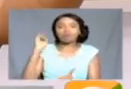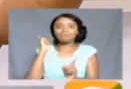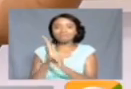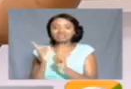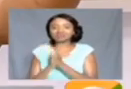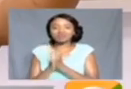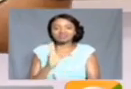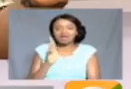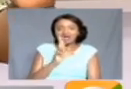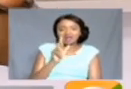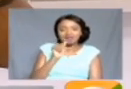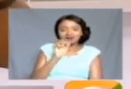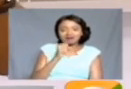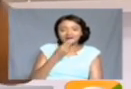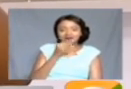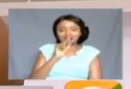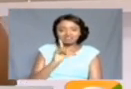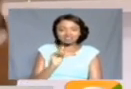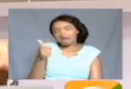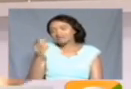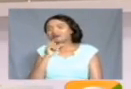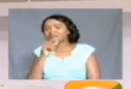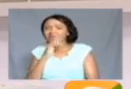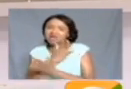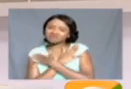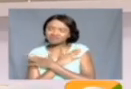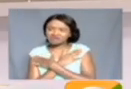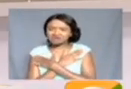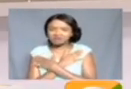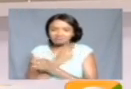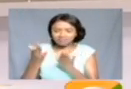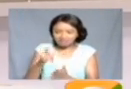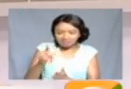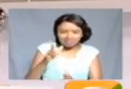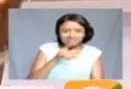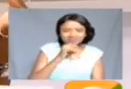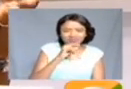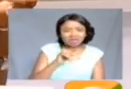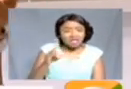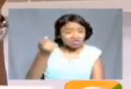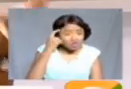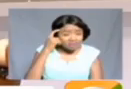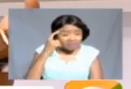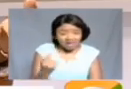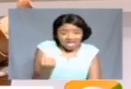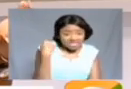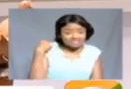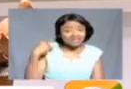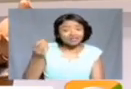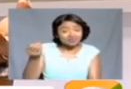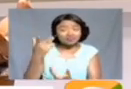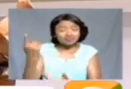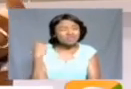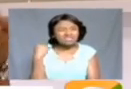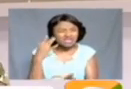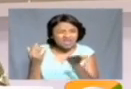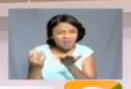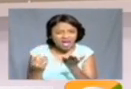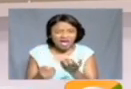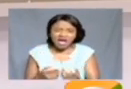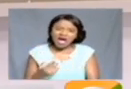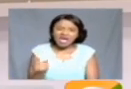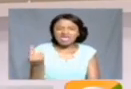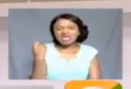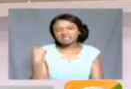mpira. Unaona? Alafu yule mke labda akuulize tu ah, sona kama jana ile ile saa 10 ulikoko wapi vile? Anambia ah, jana